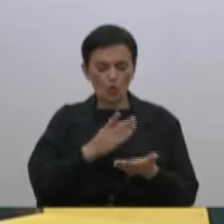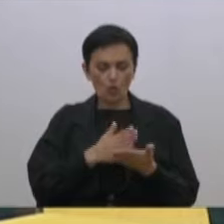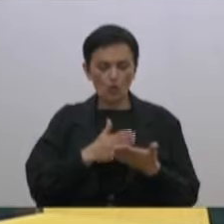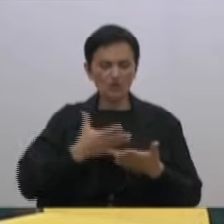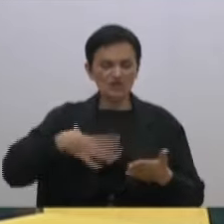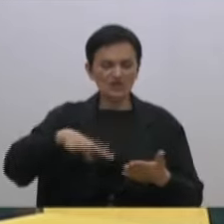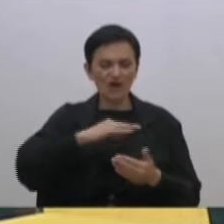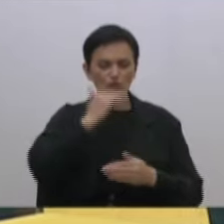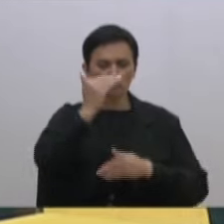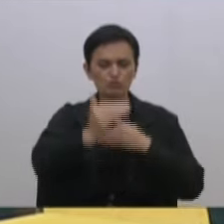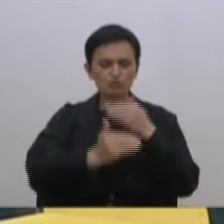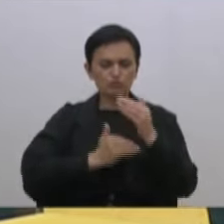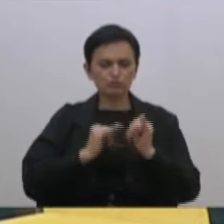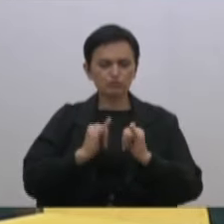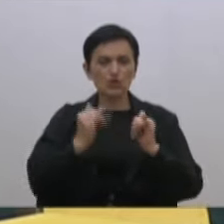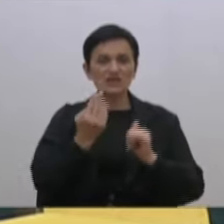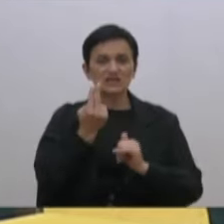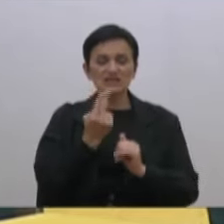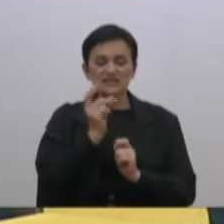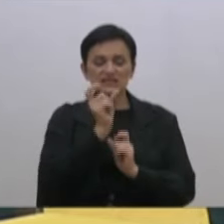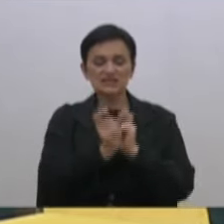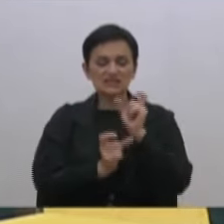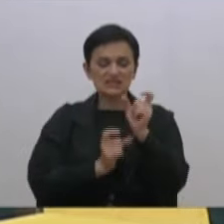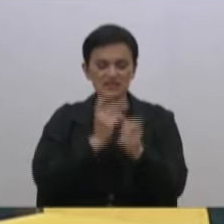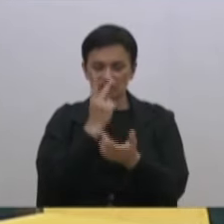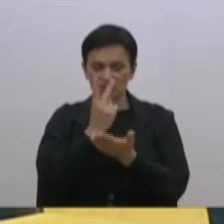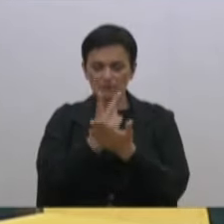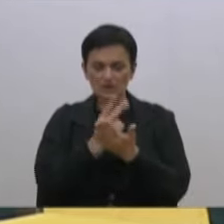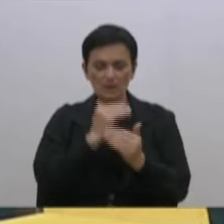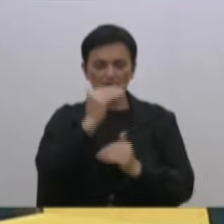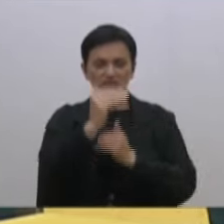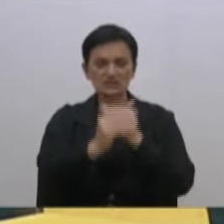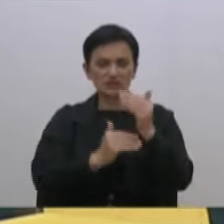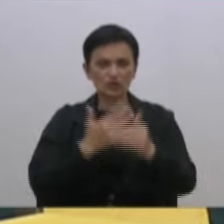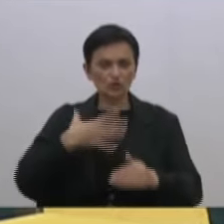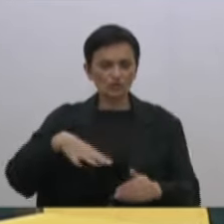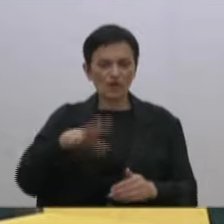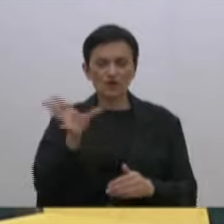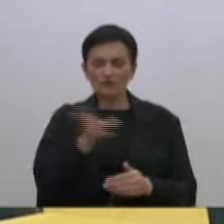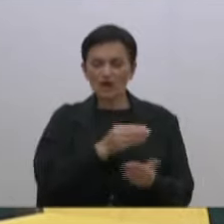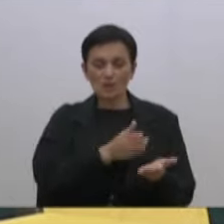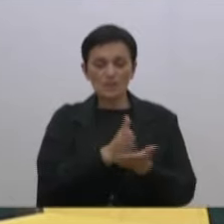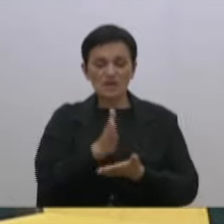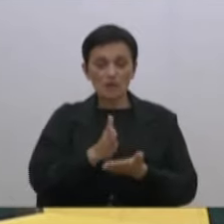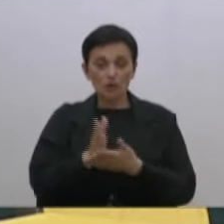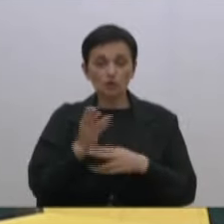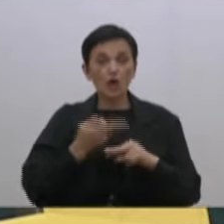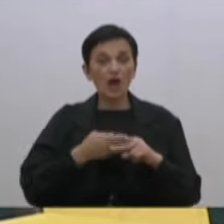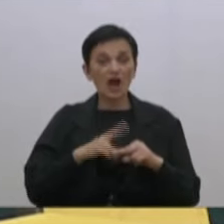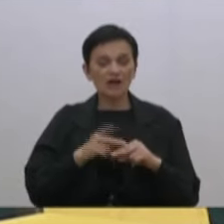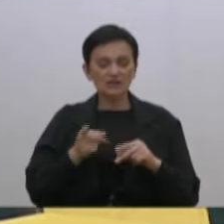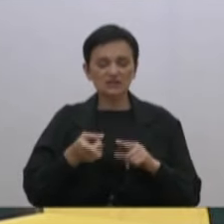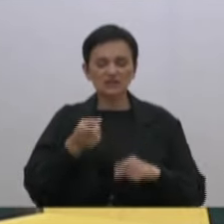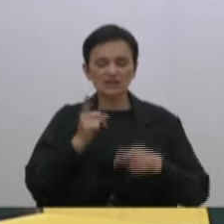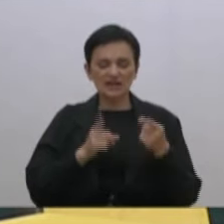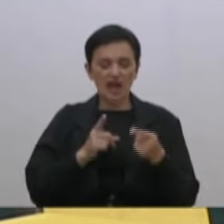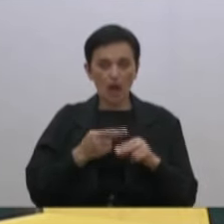ქვეყნის პროგრესი, ციფრებში გამოხატული წინსვლა ქვეყნისა ყველა მიმართულებით. ეს ის რეალობაა,